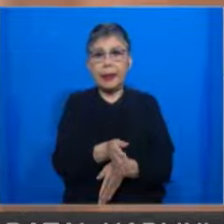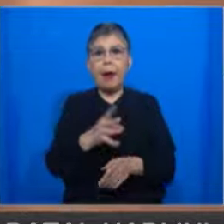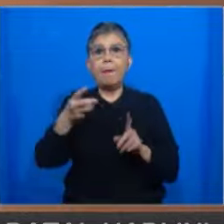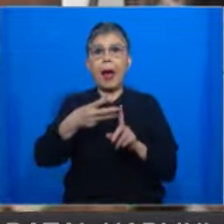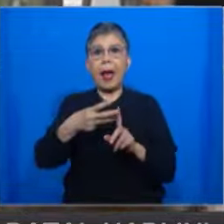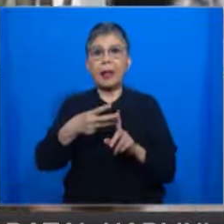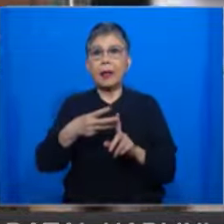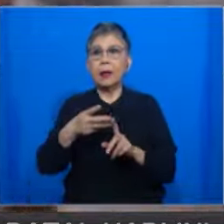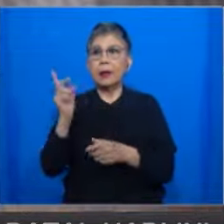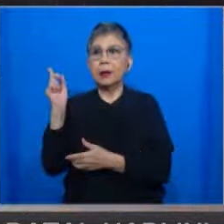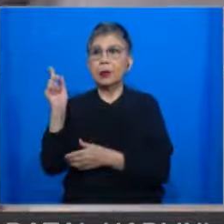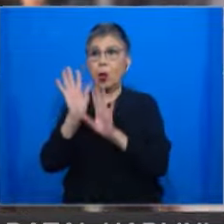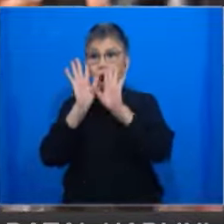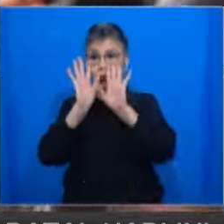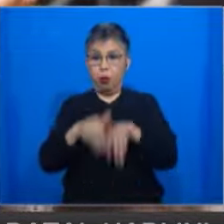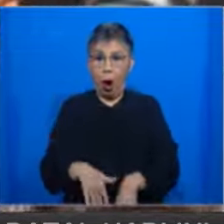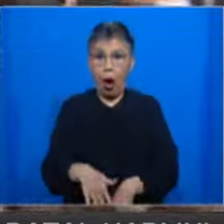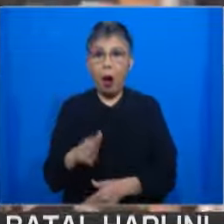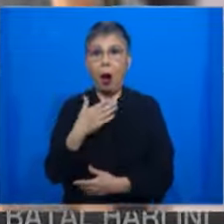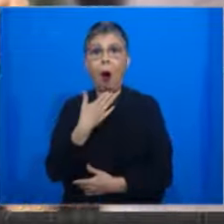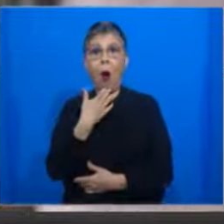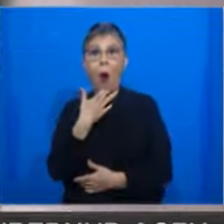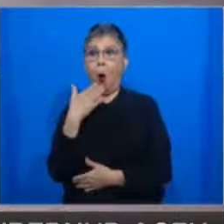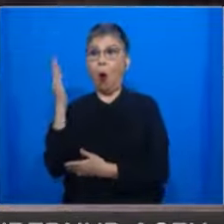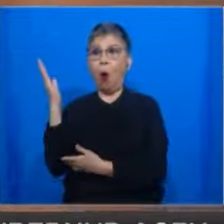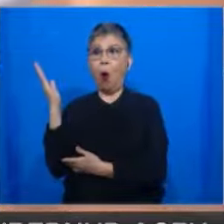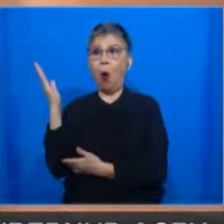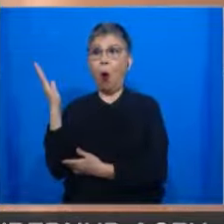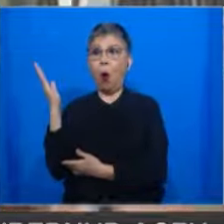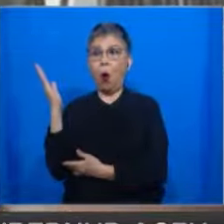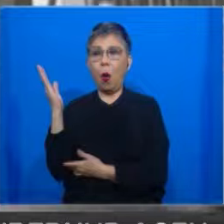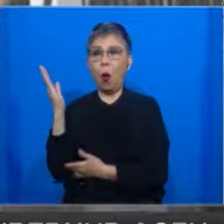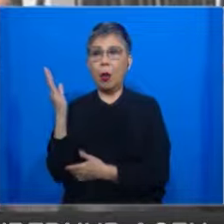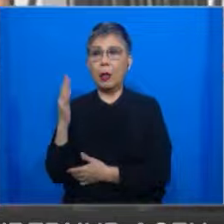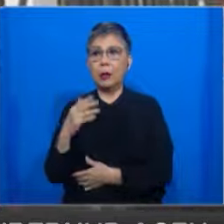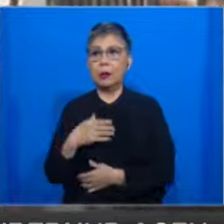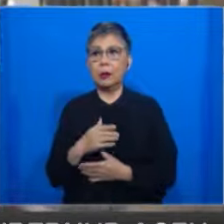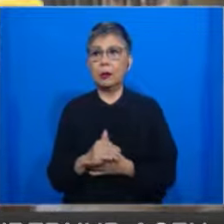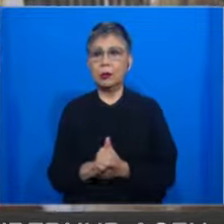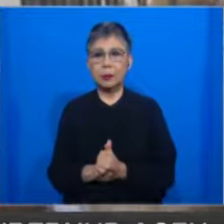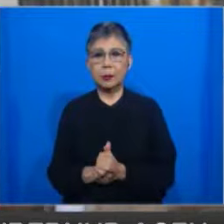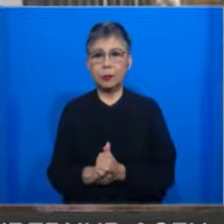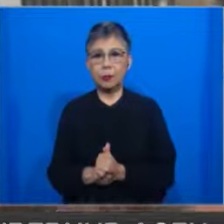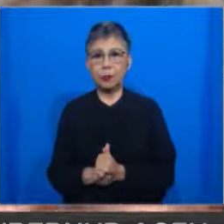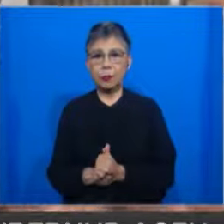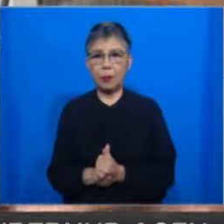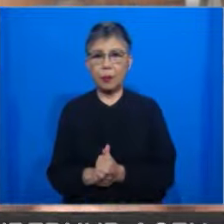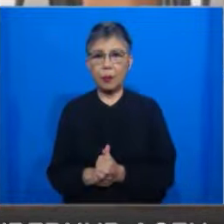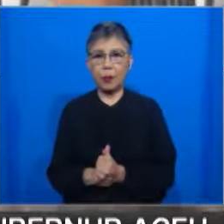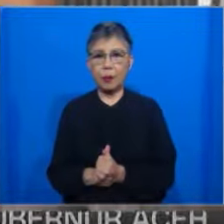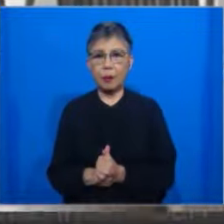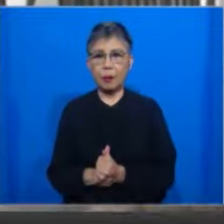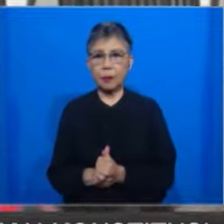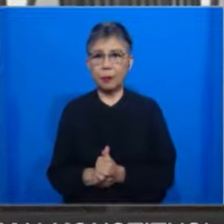barat gedung DPR MPR RI, dan bisa dilihat, mungkin saya tidak bisa lebih dekat lagi karena keterbatasan lokasi